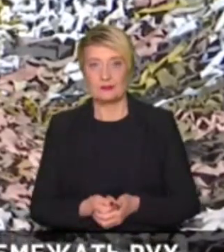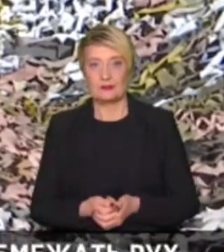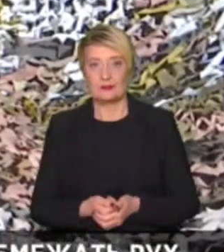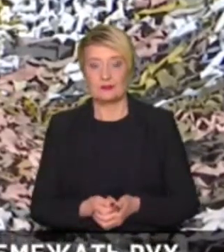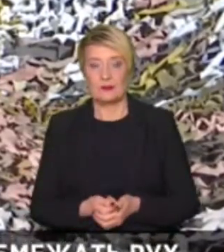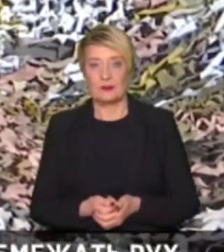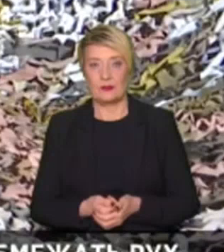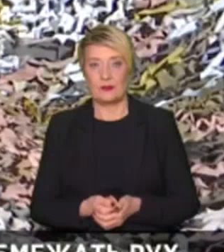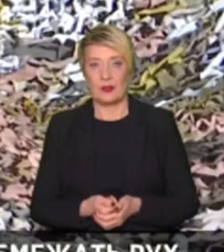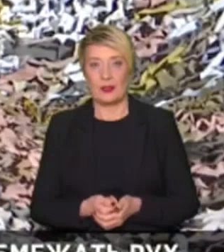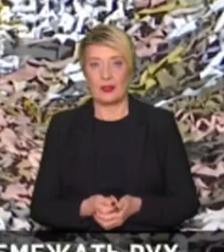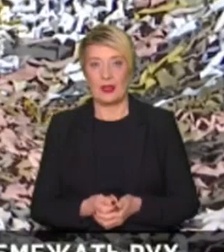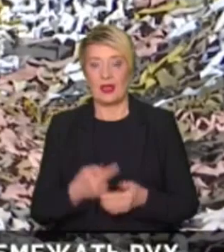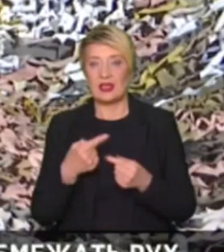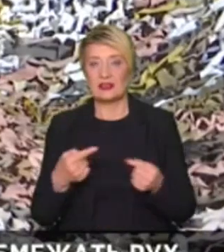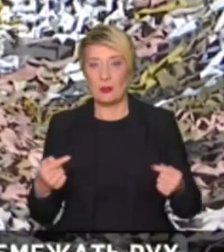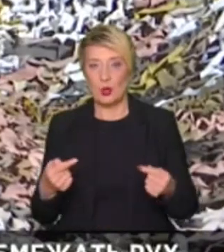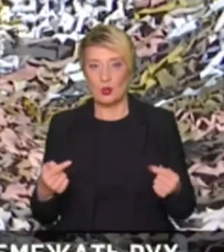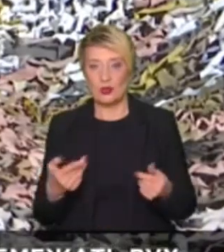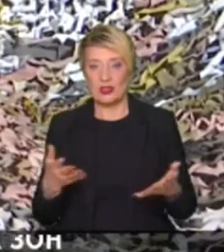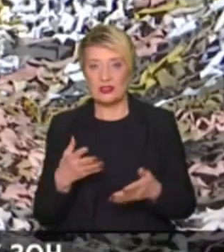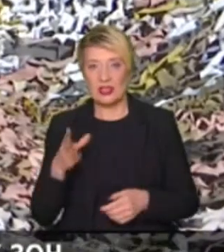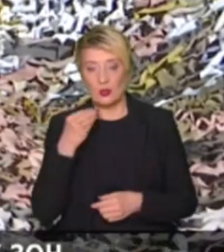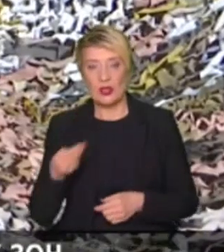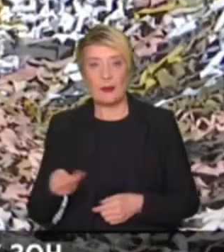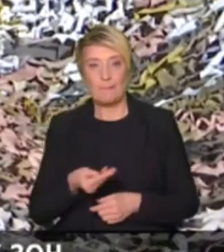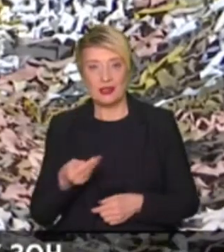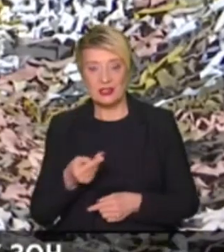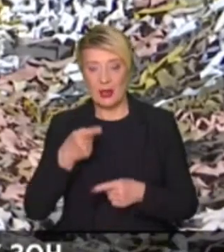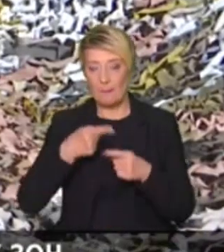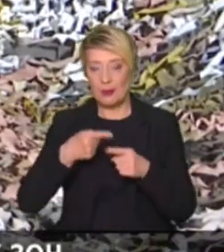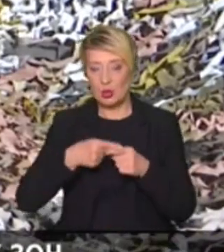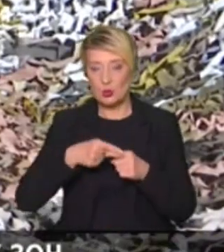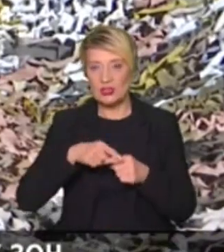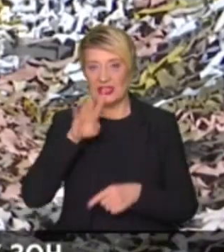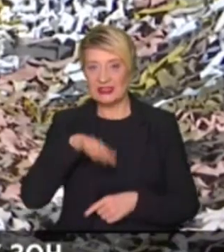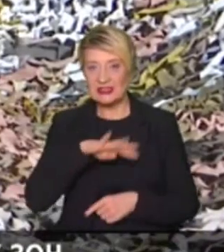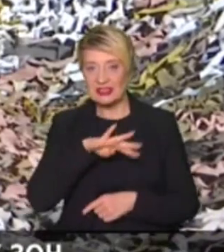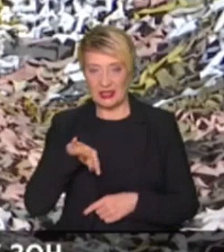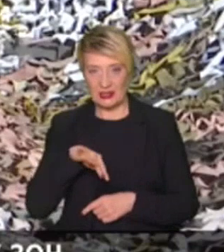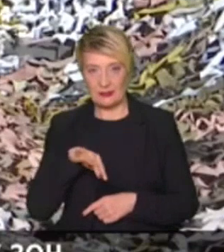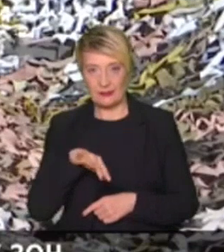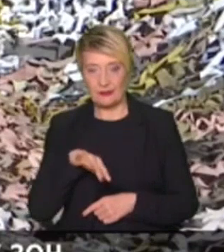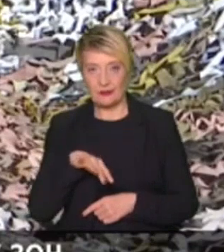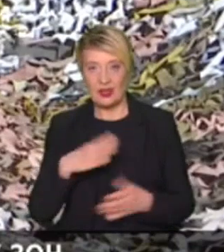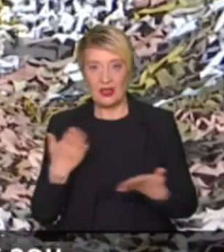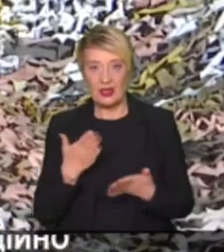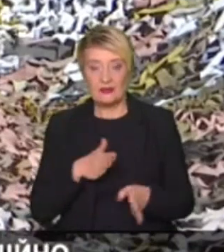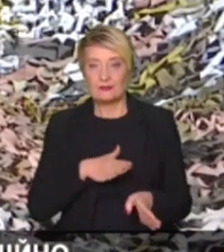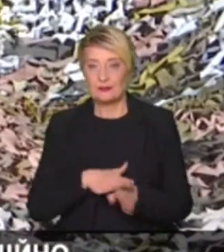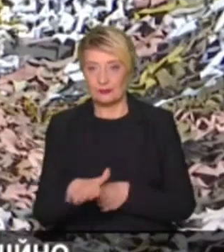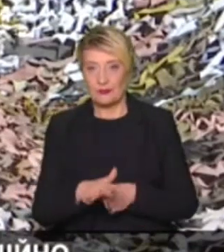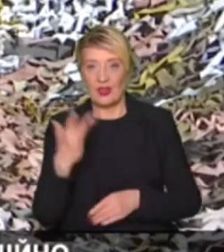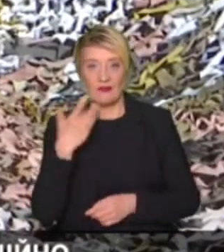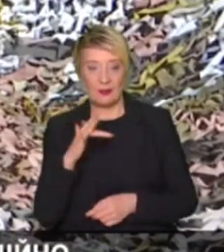насипні споруди, які за рахунок піска плюс сітка. У нас є, це зробили американці, якраз в Іраку